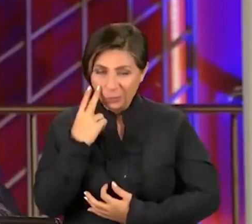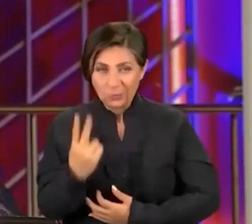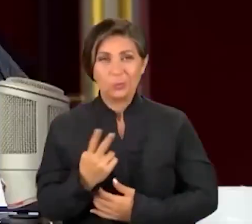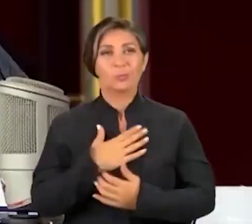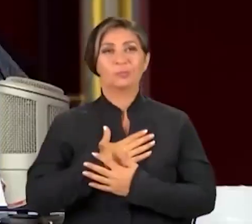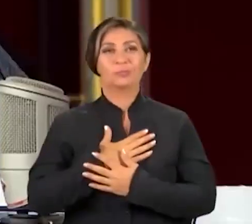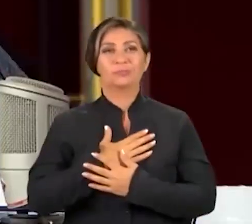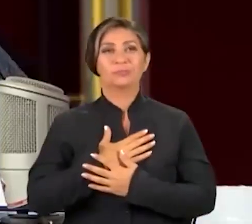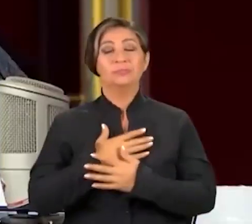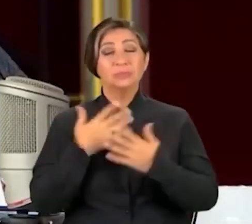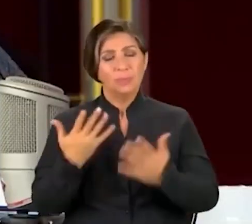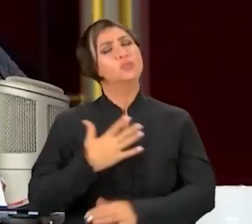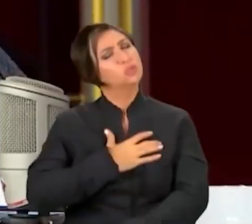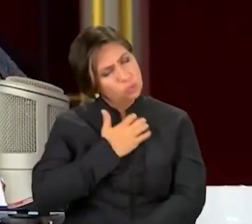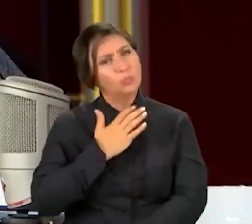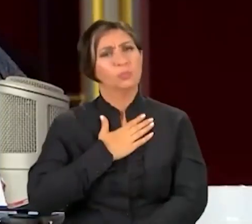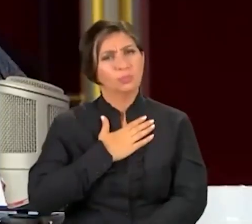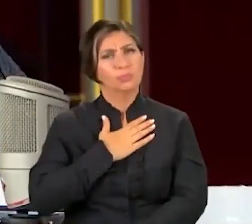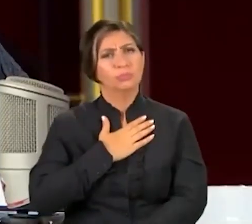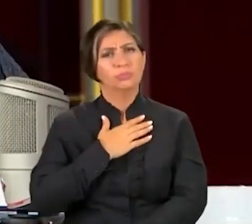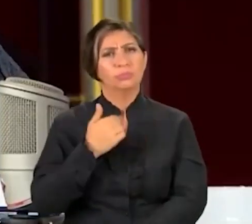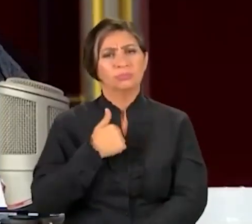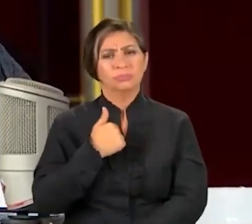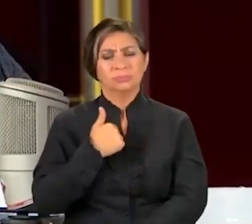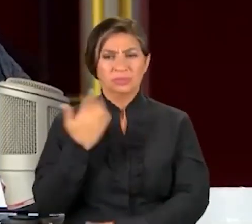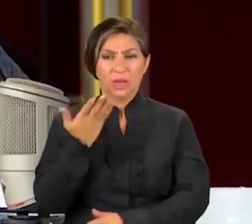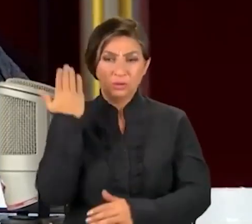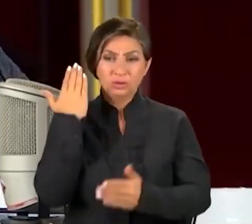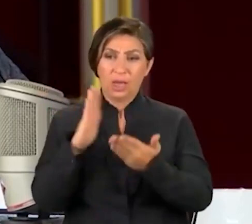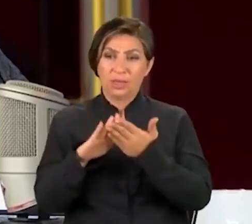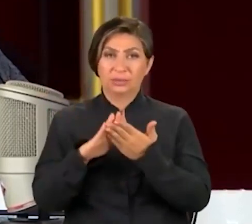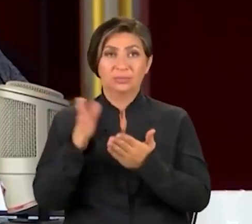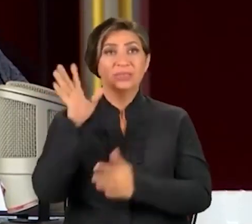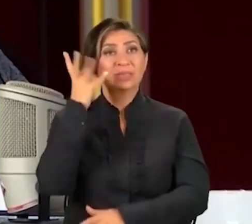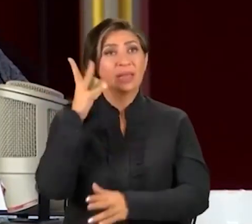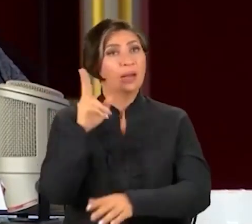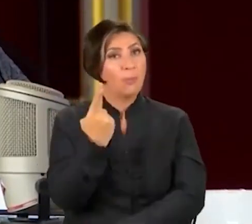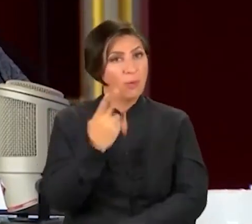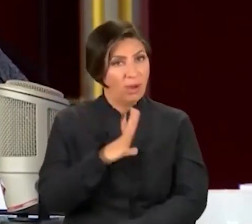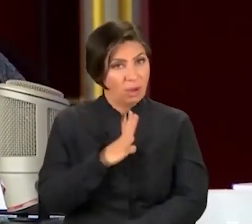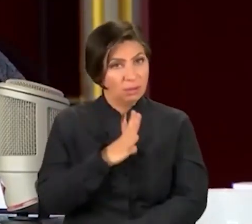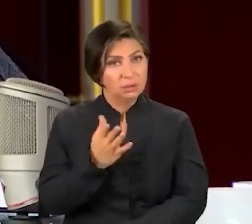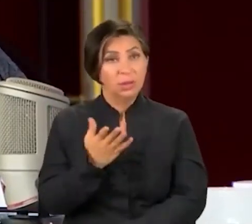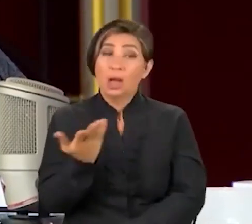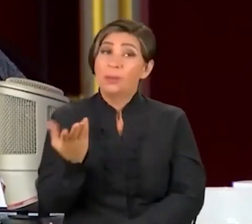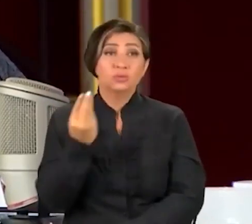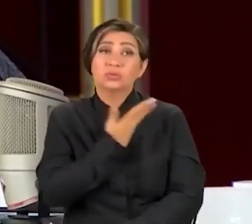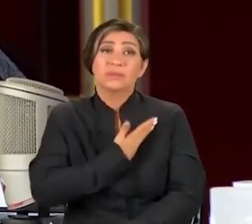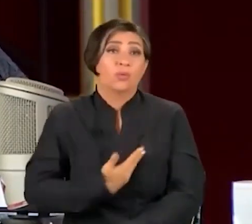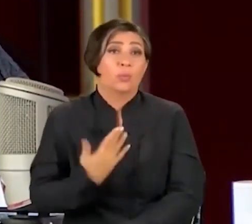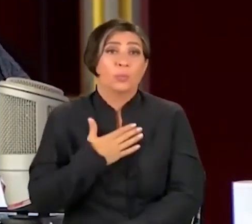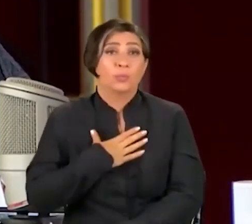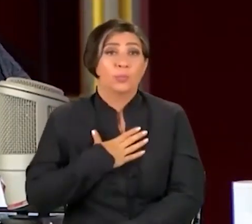Evet. Tabii üzüldüm. Yani benim şimdi aşağıda arkadaşım var. Deli raporu var. Ama çok